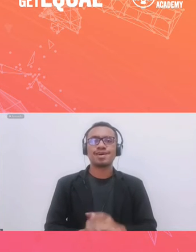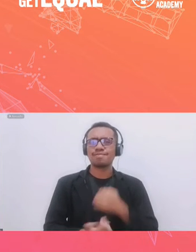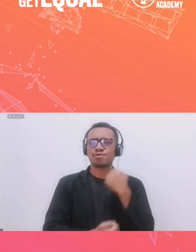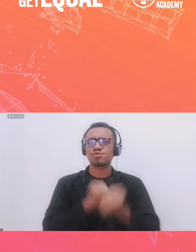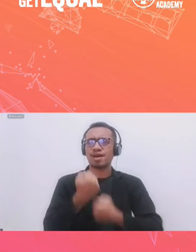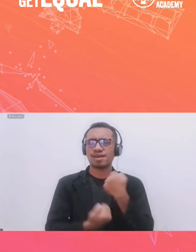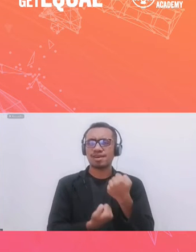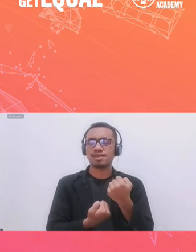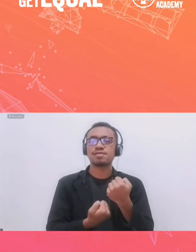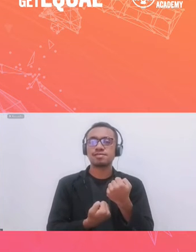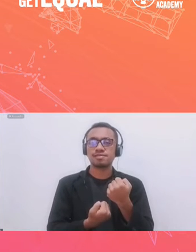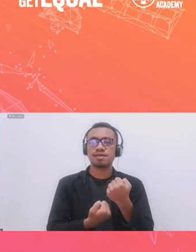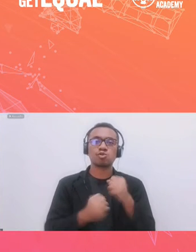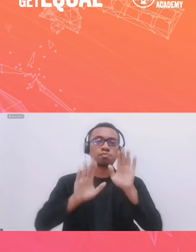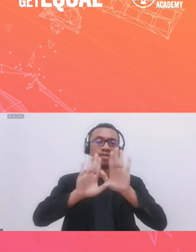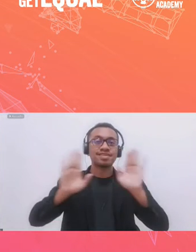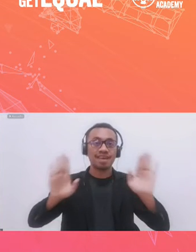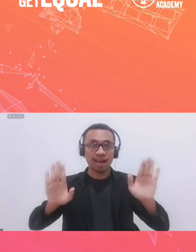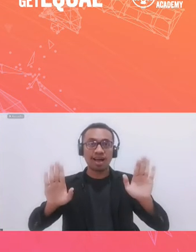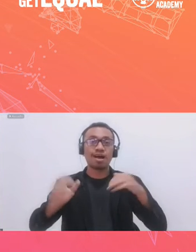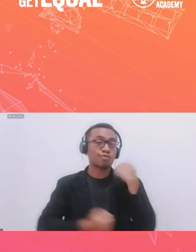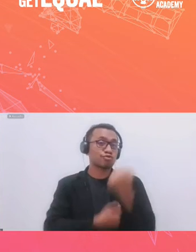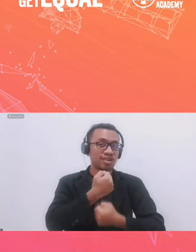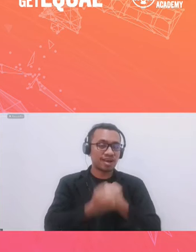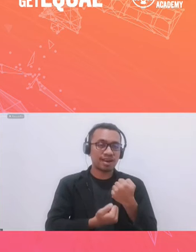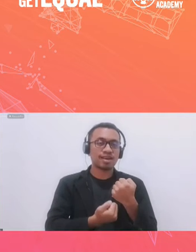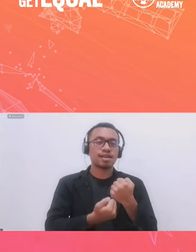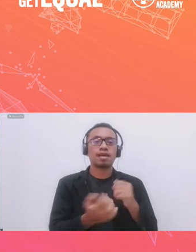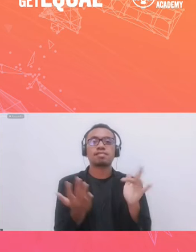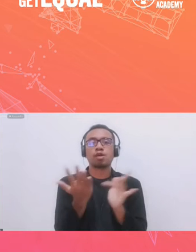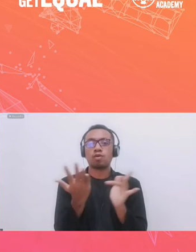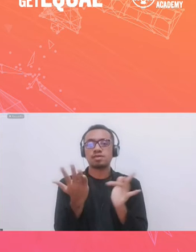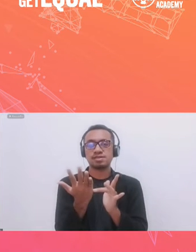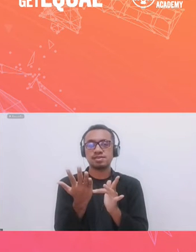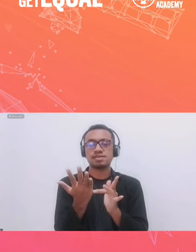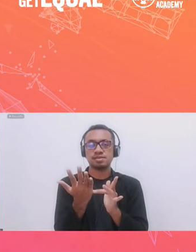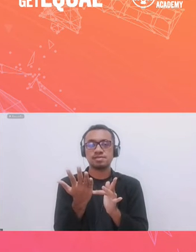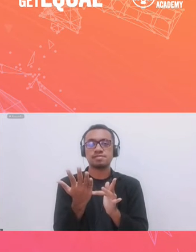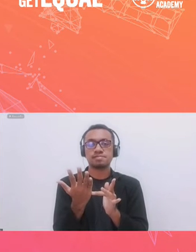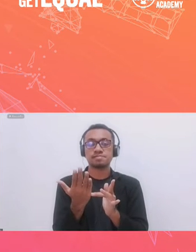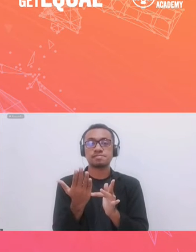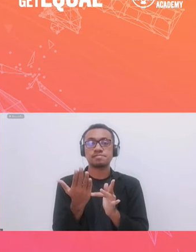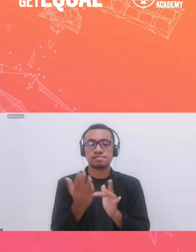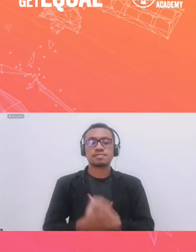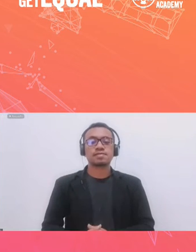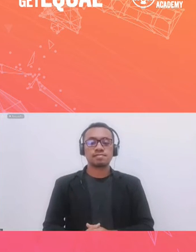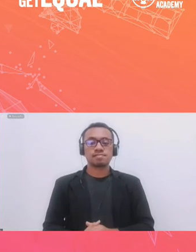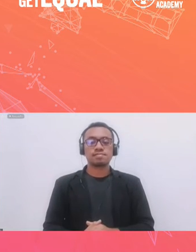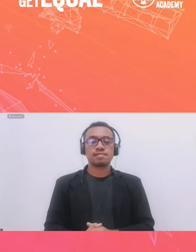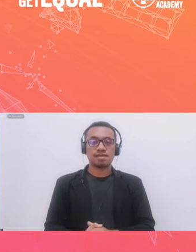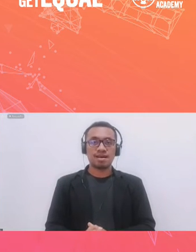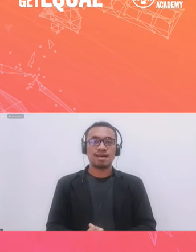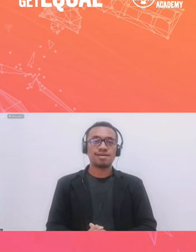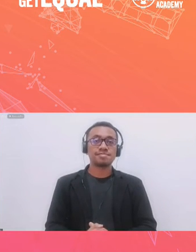perusahaan-perusahaan media, perusahaan-perusahaan teknologi ya, yang dipakai gitu ya, anak-anak itu